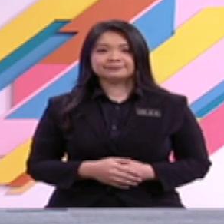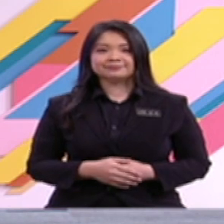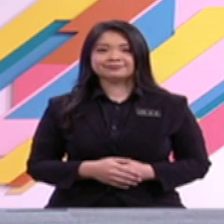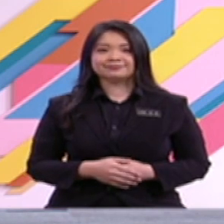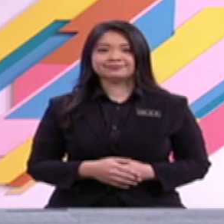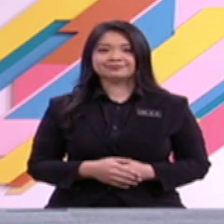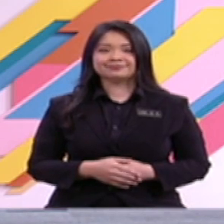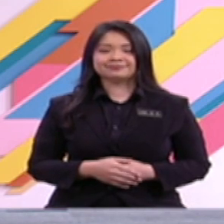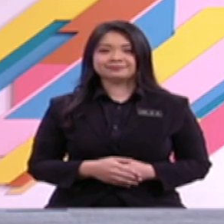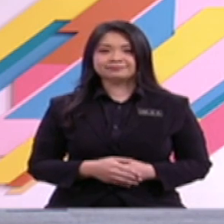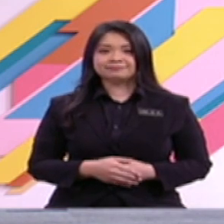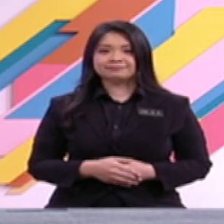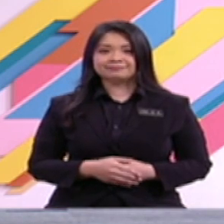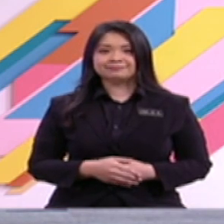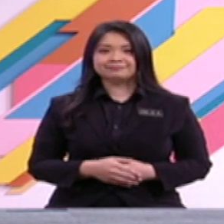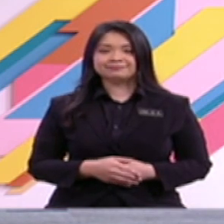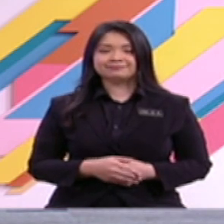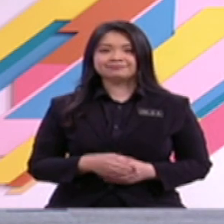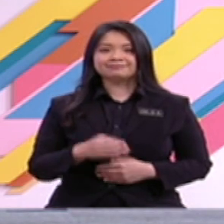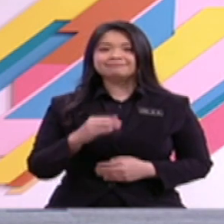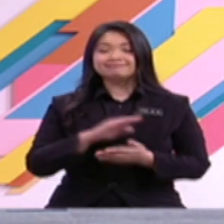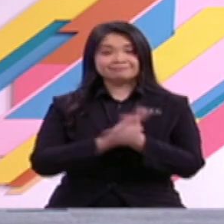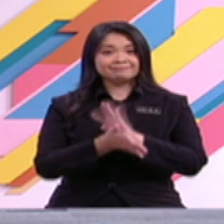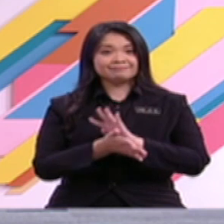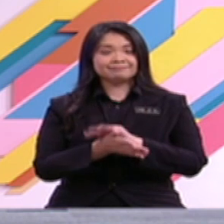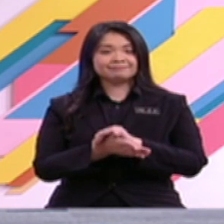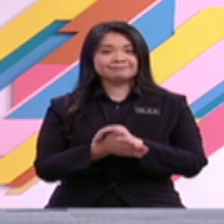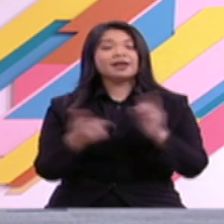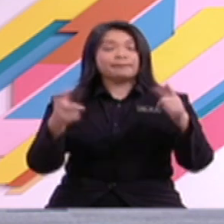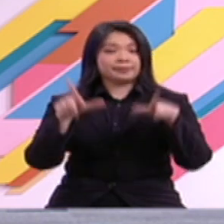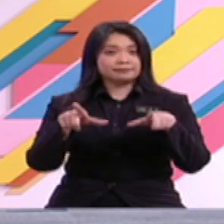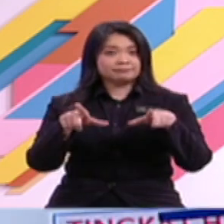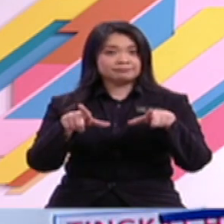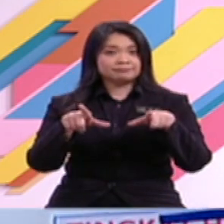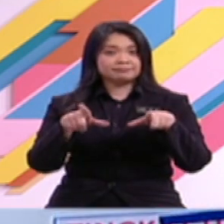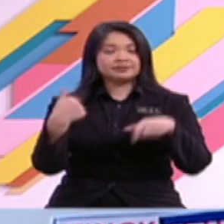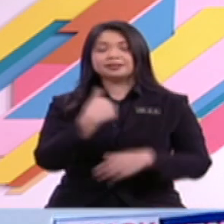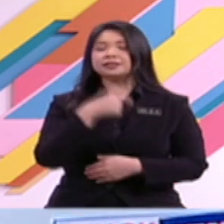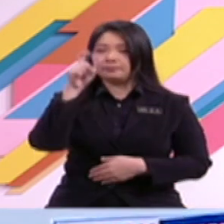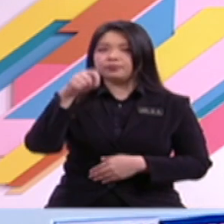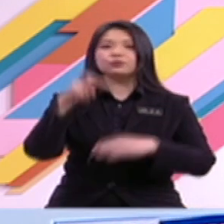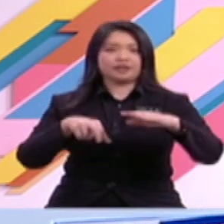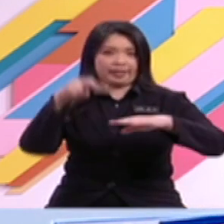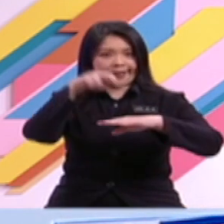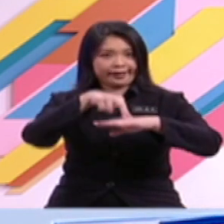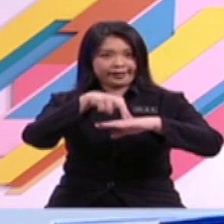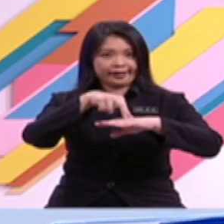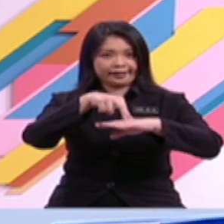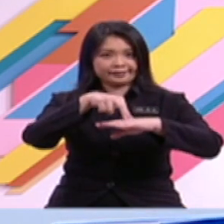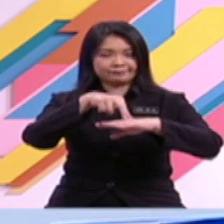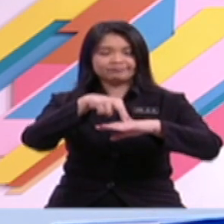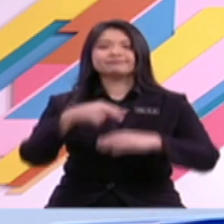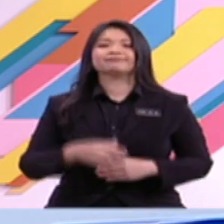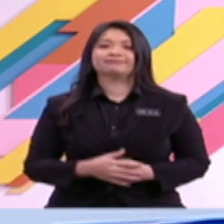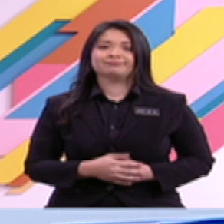jika sayur lodeh untuk naik kakek